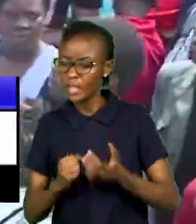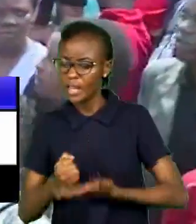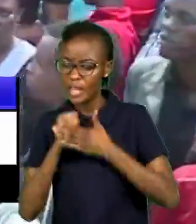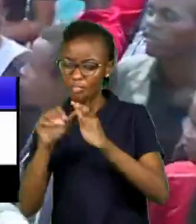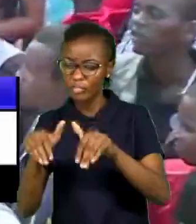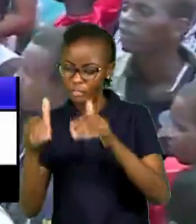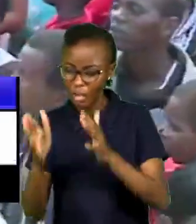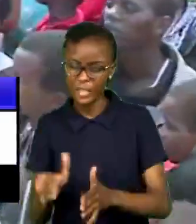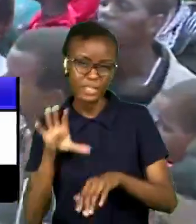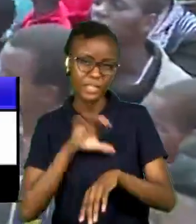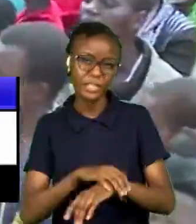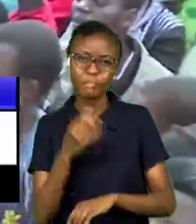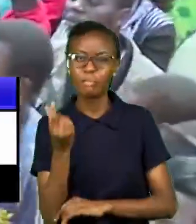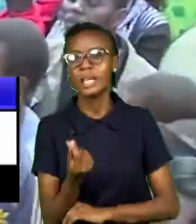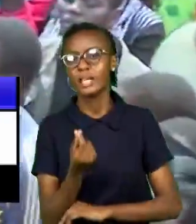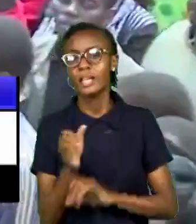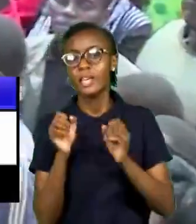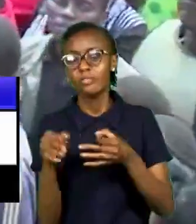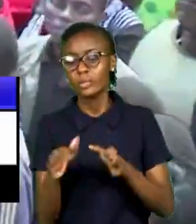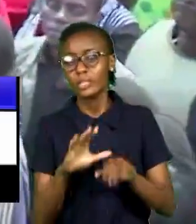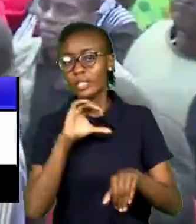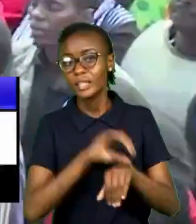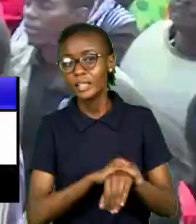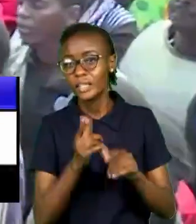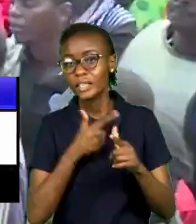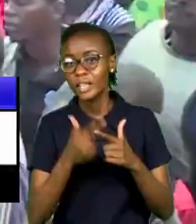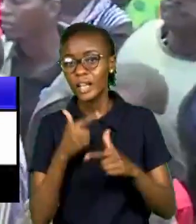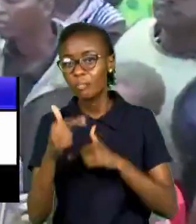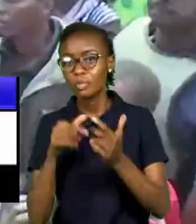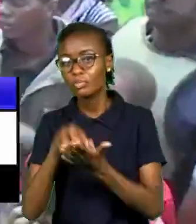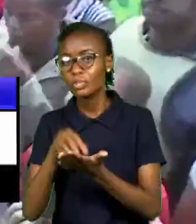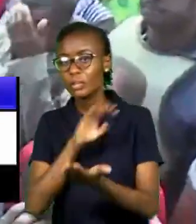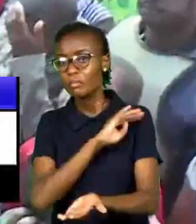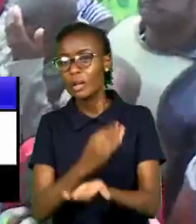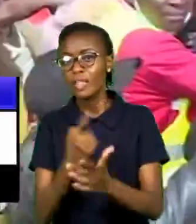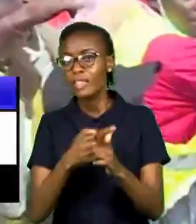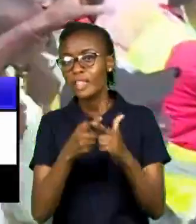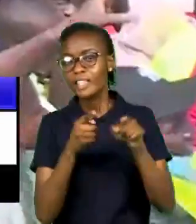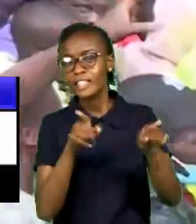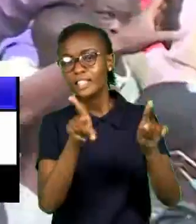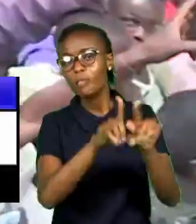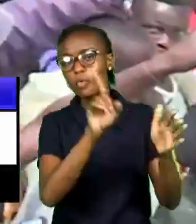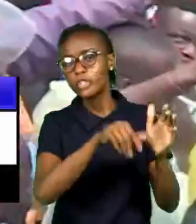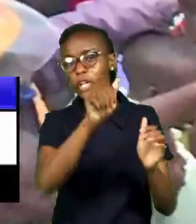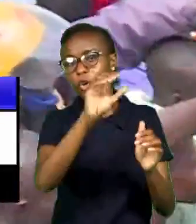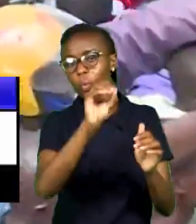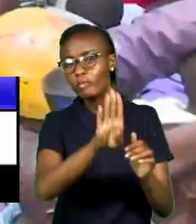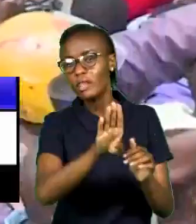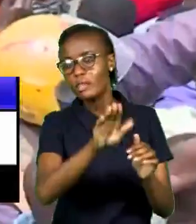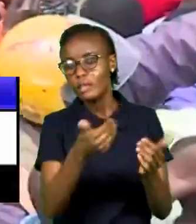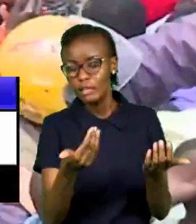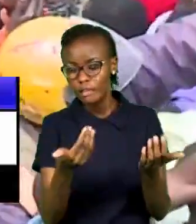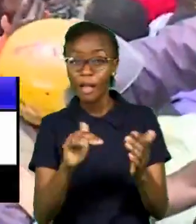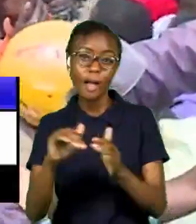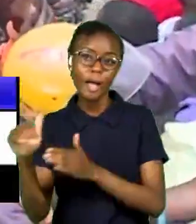pesa. Kama tutakuwa na nafasi, mambo ya mamlaka na vyeo tutaweka kwa AOB. It is only 10 months to the much